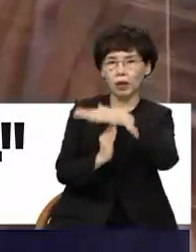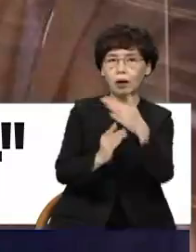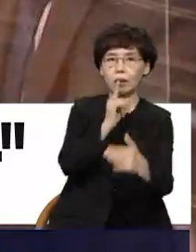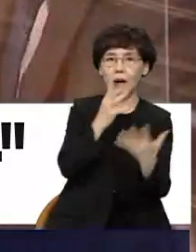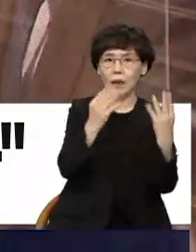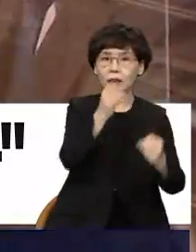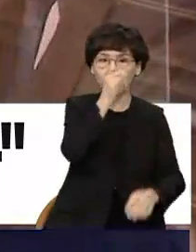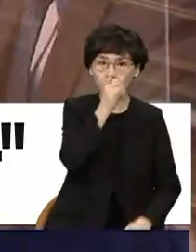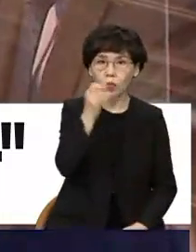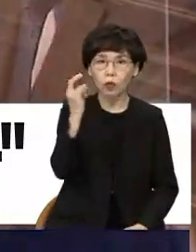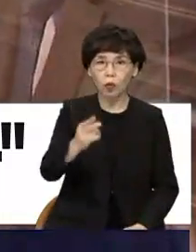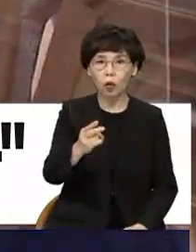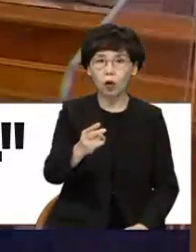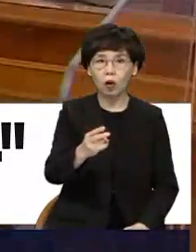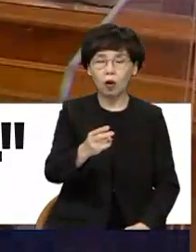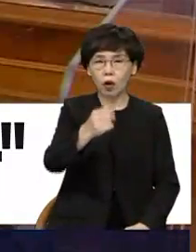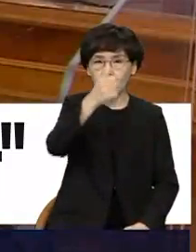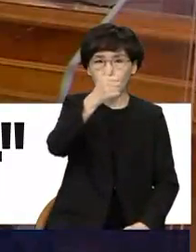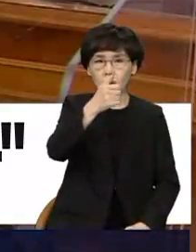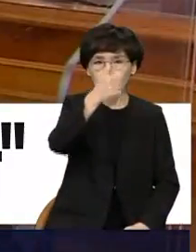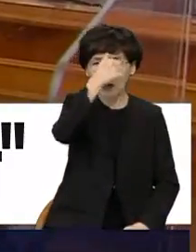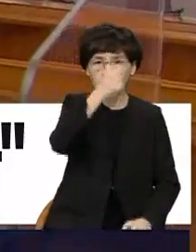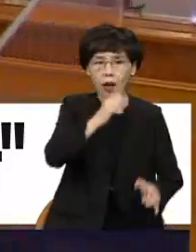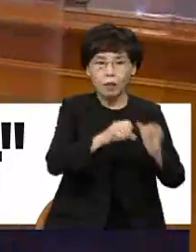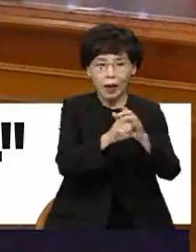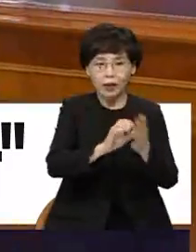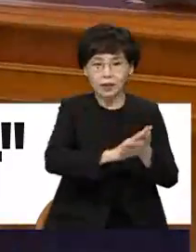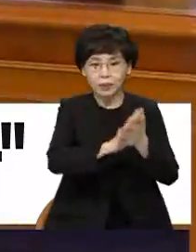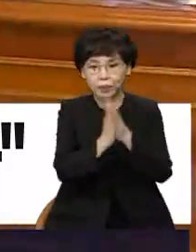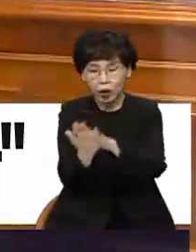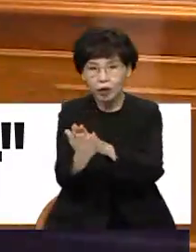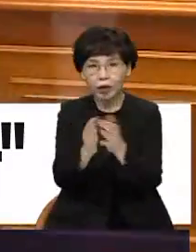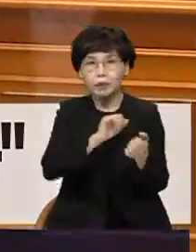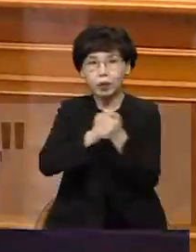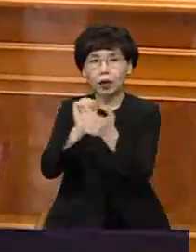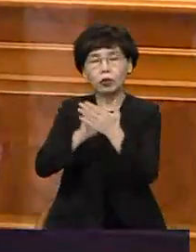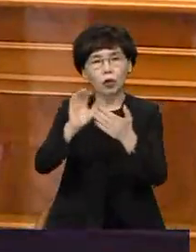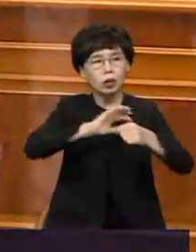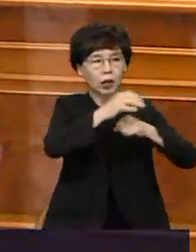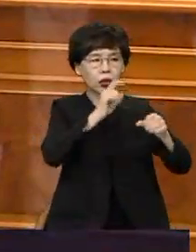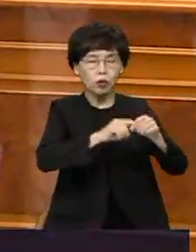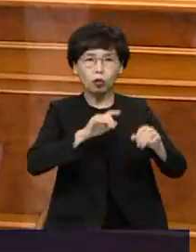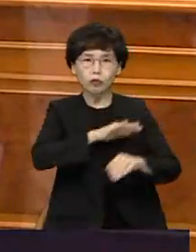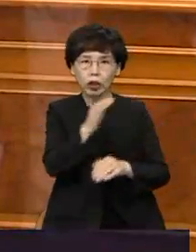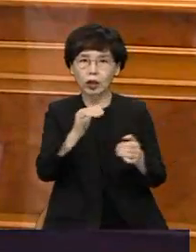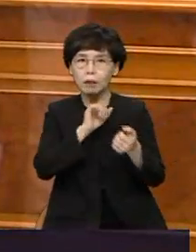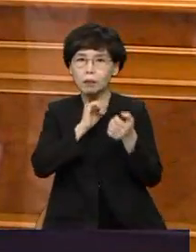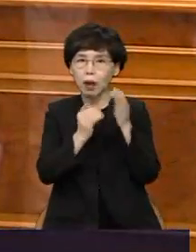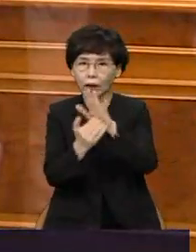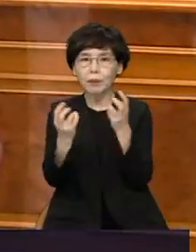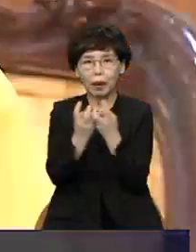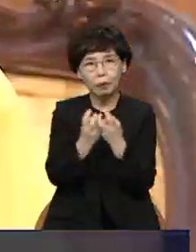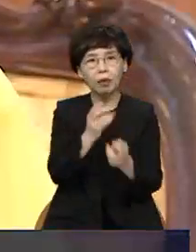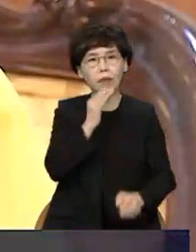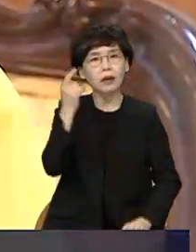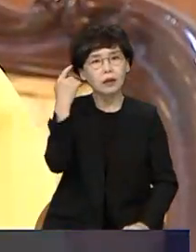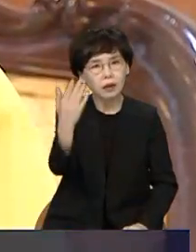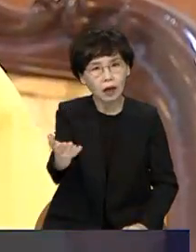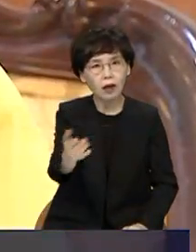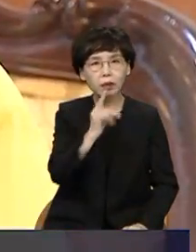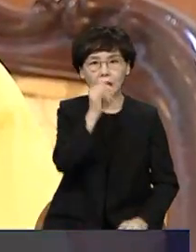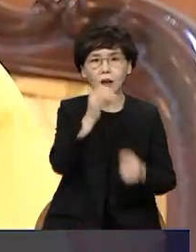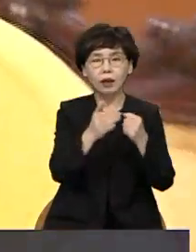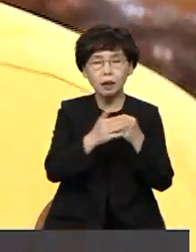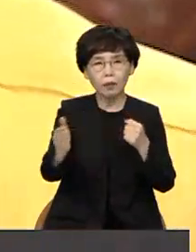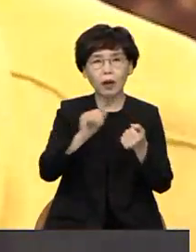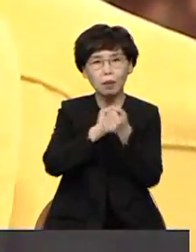많고 델타 변이 이후 세계적으로 현재 우리가 사용하는 프레임이 맞느냐는 지적도 있다며 방역 전략 전환과